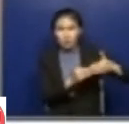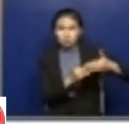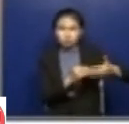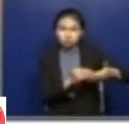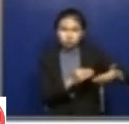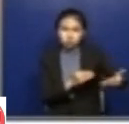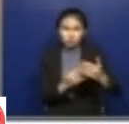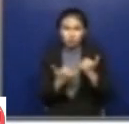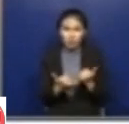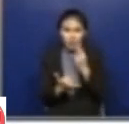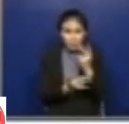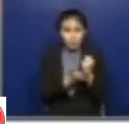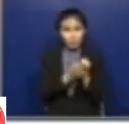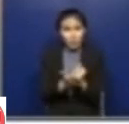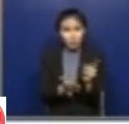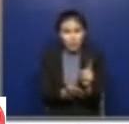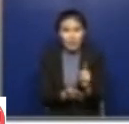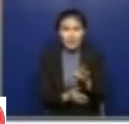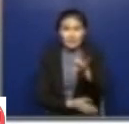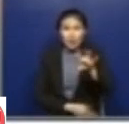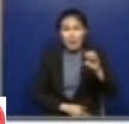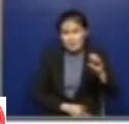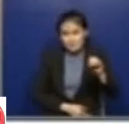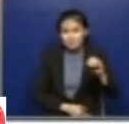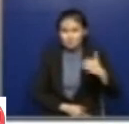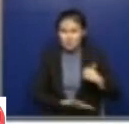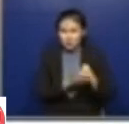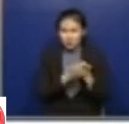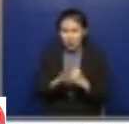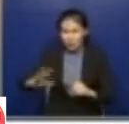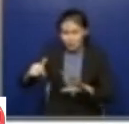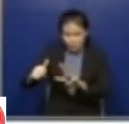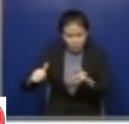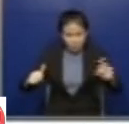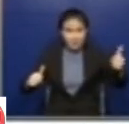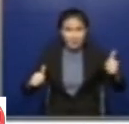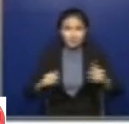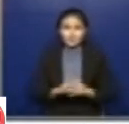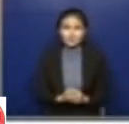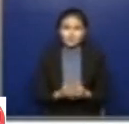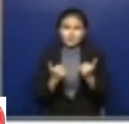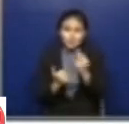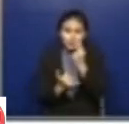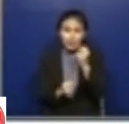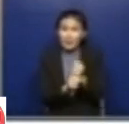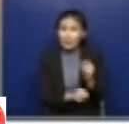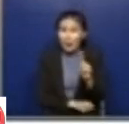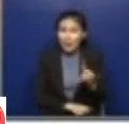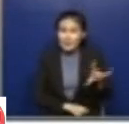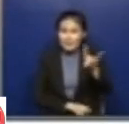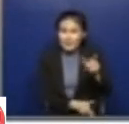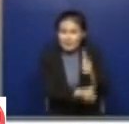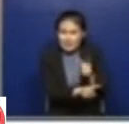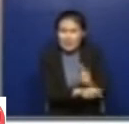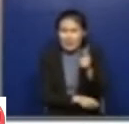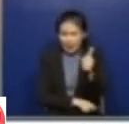ถฟื้นฟูได้450เฮกเตอร์และพื้นที่ที่ทำเหมืองนั้นสามารถที่จะทำปศุสัตว์ไปได้ด้วยอีก240เฮก